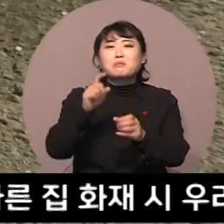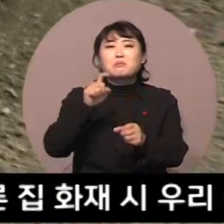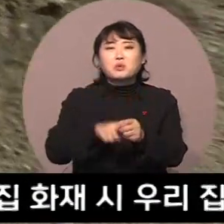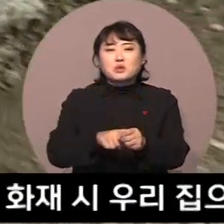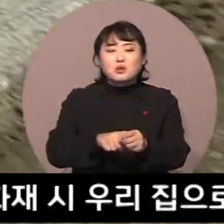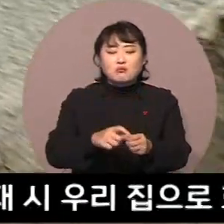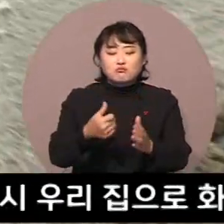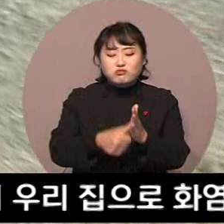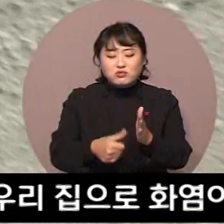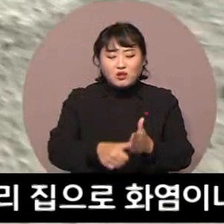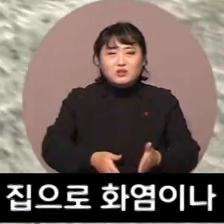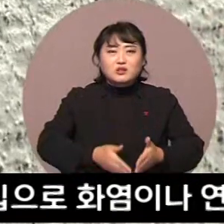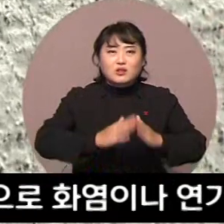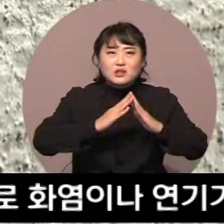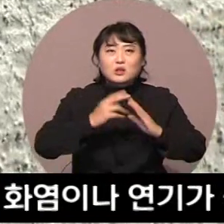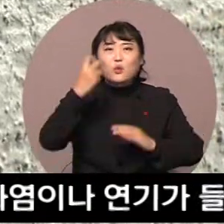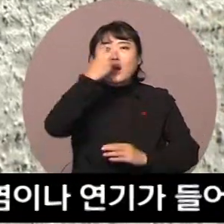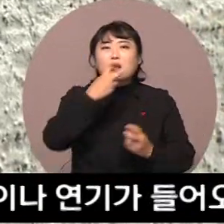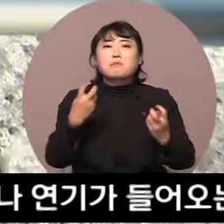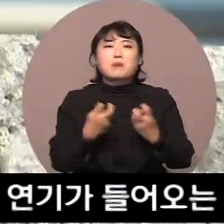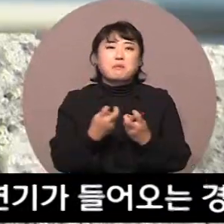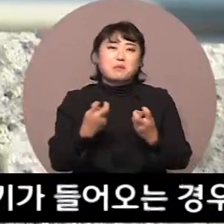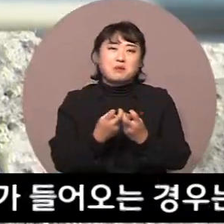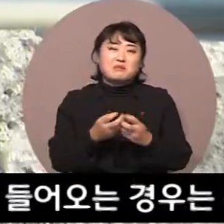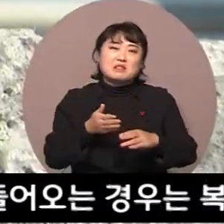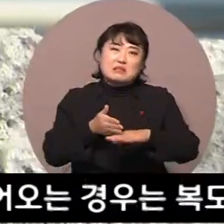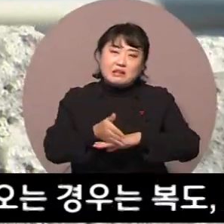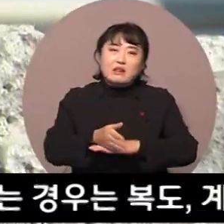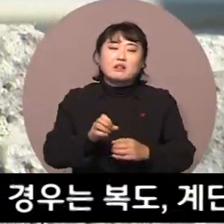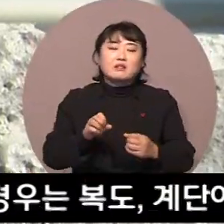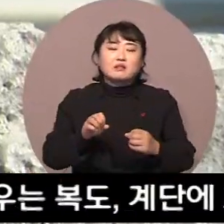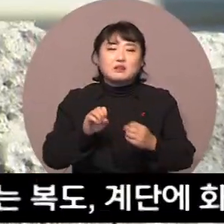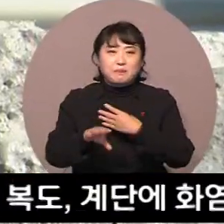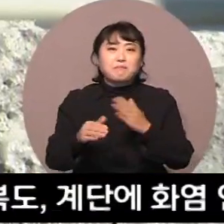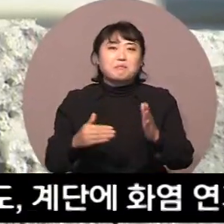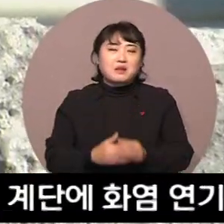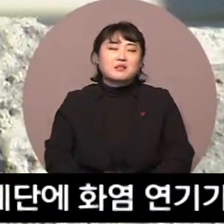시설 설치와 관리 방안을 내놨습니다 MBC 뉴스 김지혜